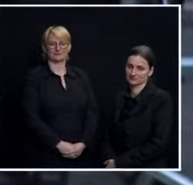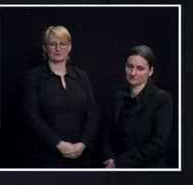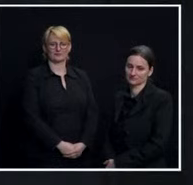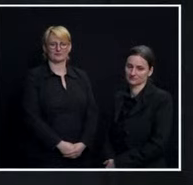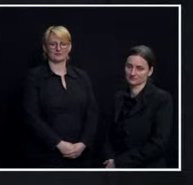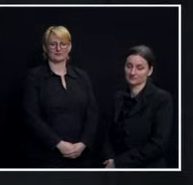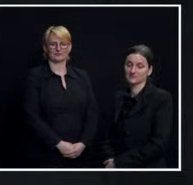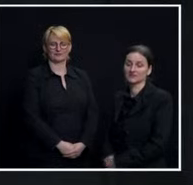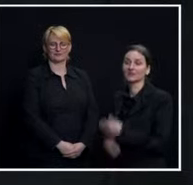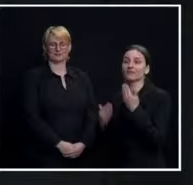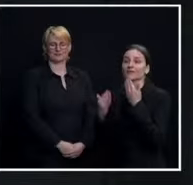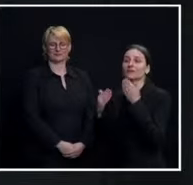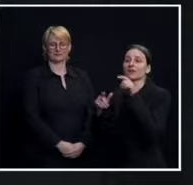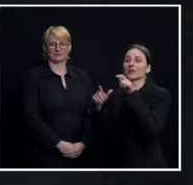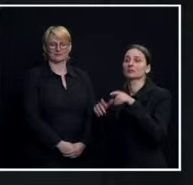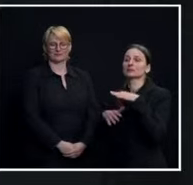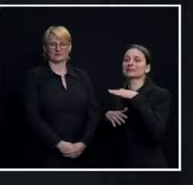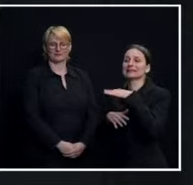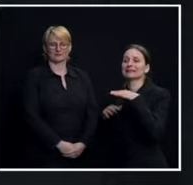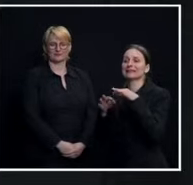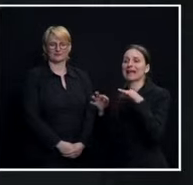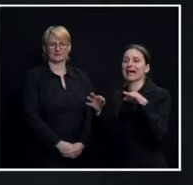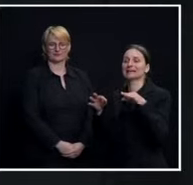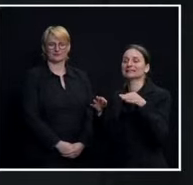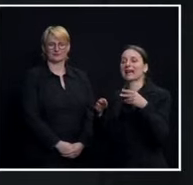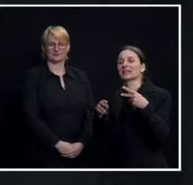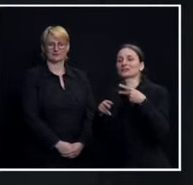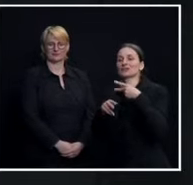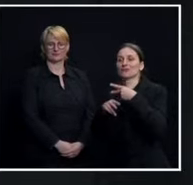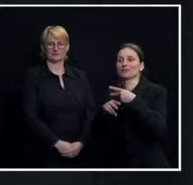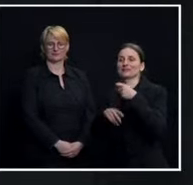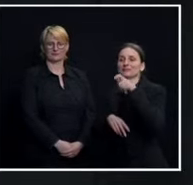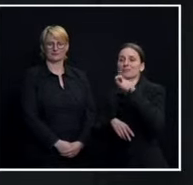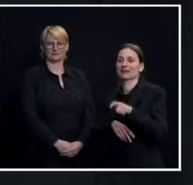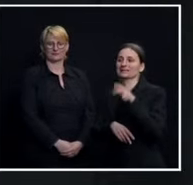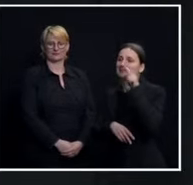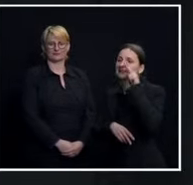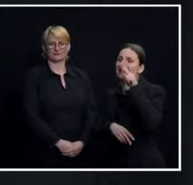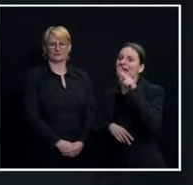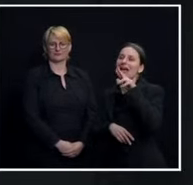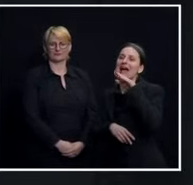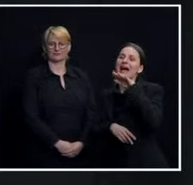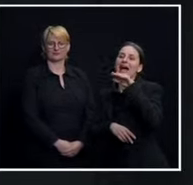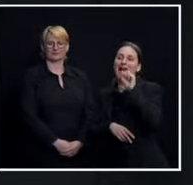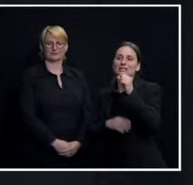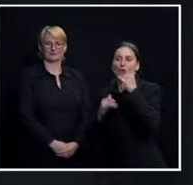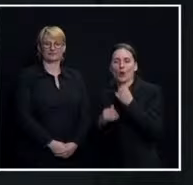Wir begrüßen den Landtagsvizepräsidenten Herrn Tobias Reis, der auch selber heute als Pate aktiv war.